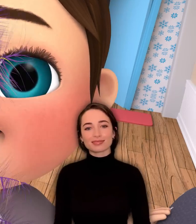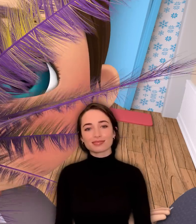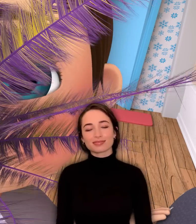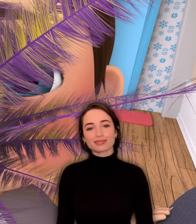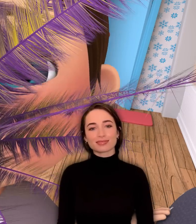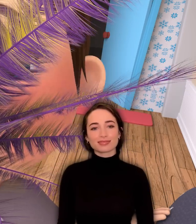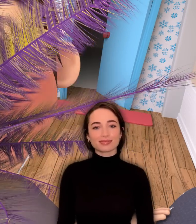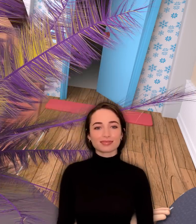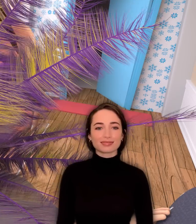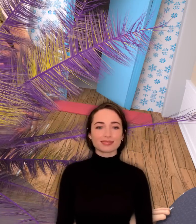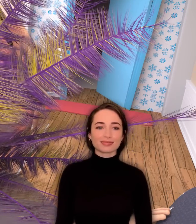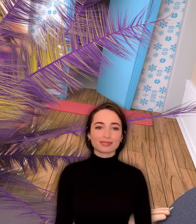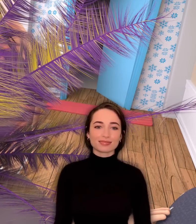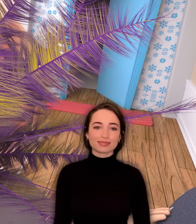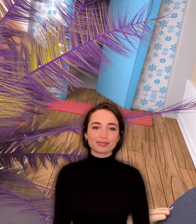do